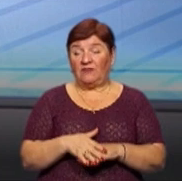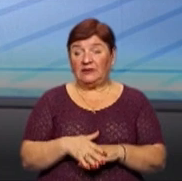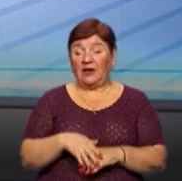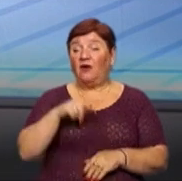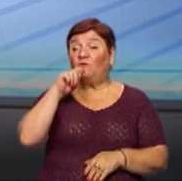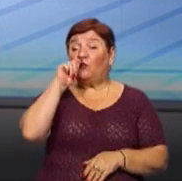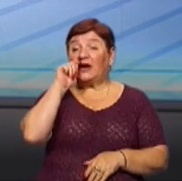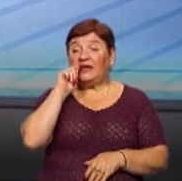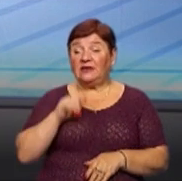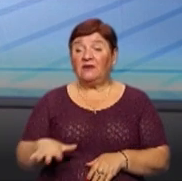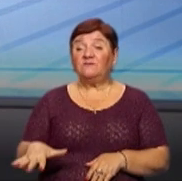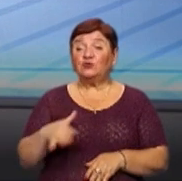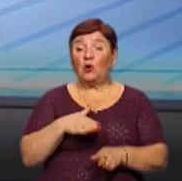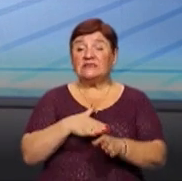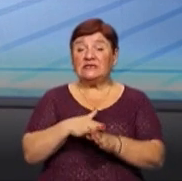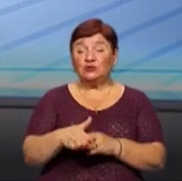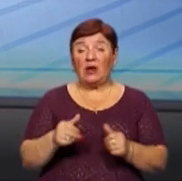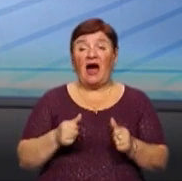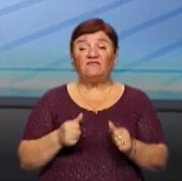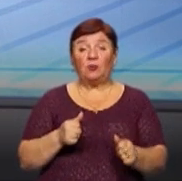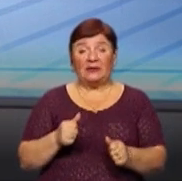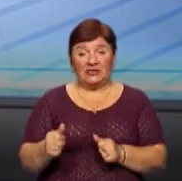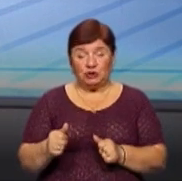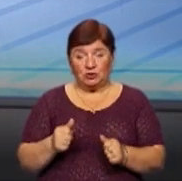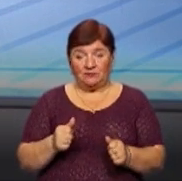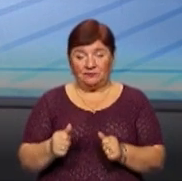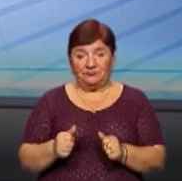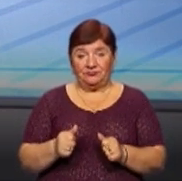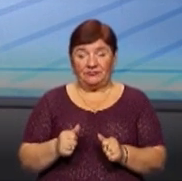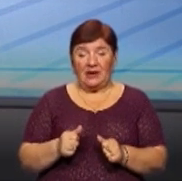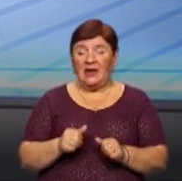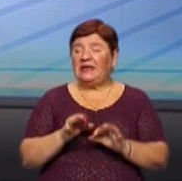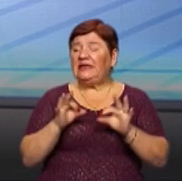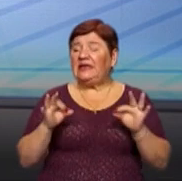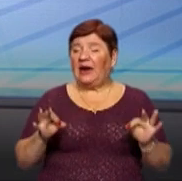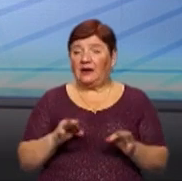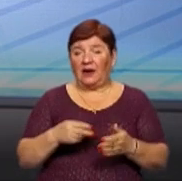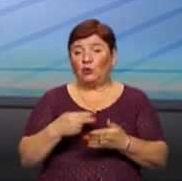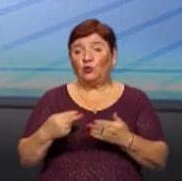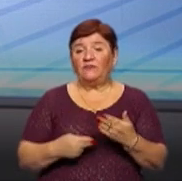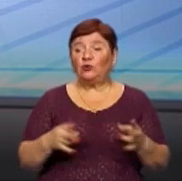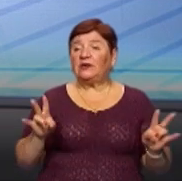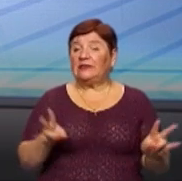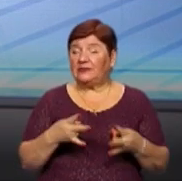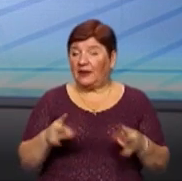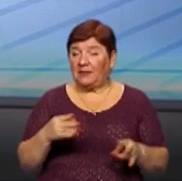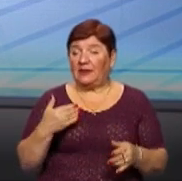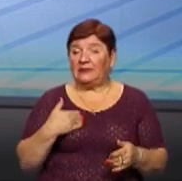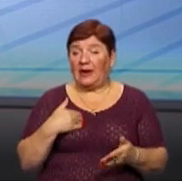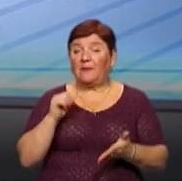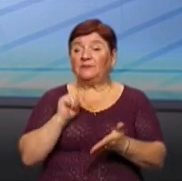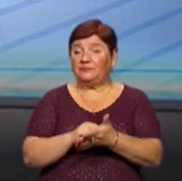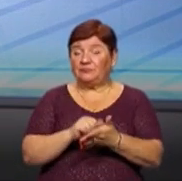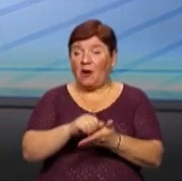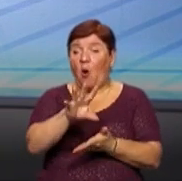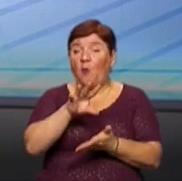Україні давно всі перерахунки здійснюють автоматично. Ніяких довідок, що й доносити не потрібно. Чому? Тому що в нас є